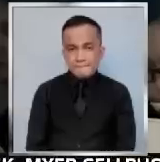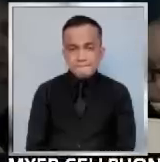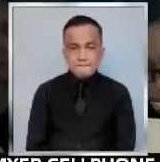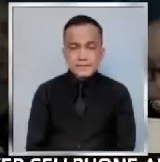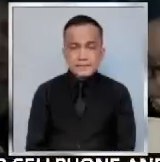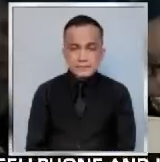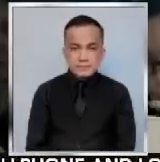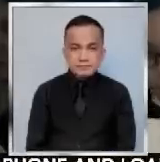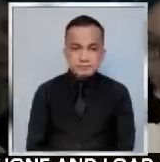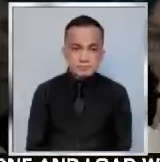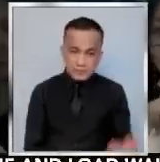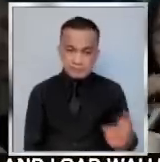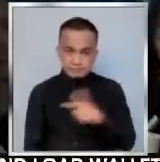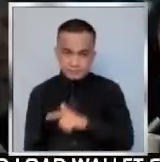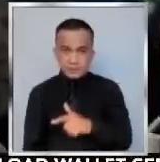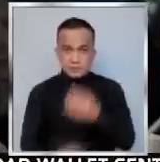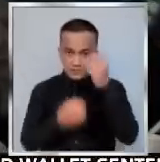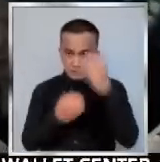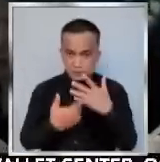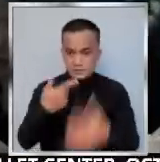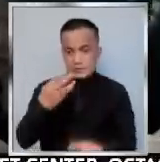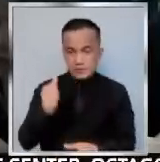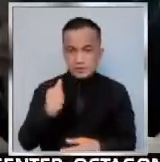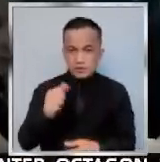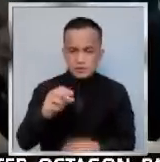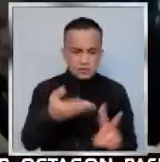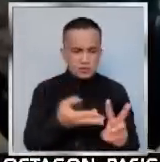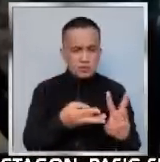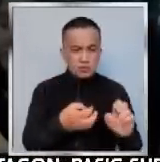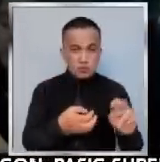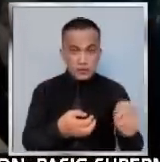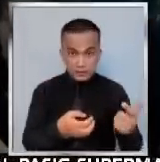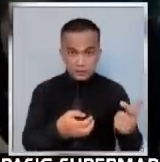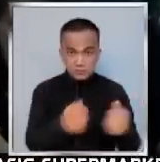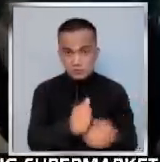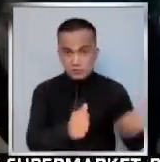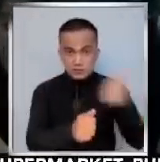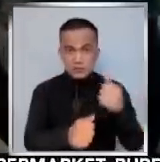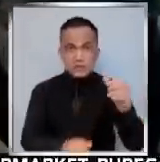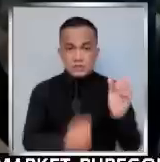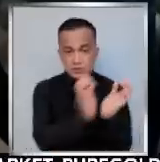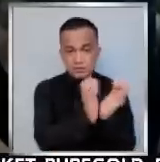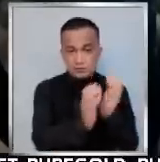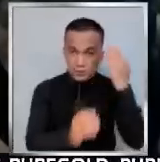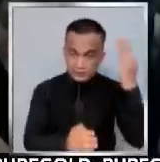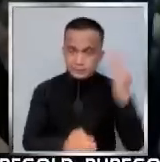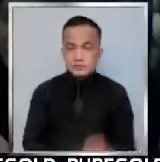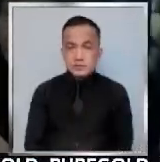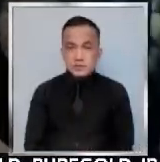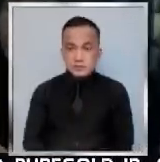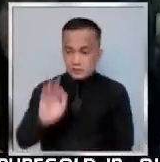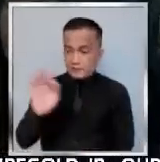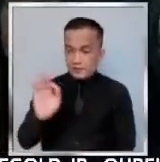Mel, sa impormasyong ipinagkaloob sa GMA News ni Weng Chongson, ang pinuno ng DSWD Bulacan, sa araw ng Biyernes ay